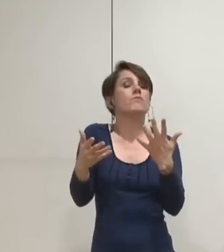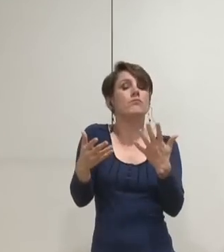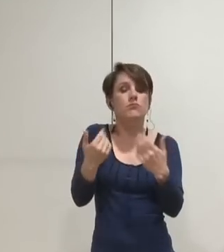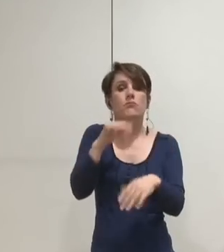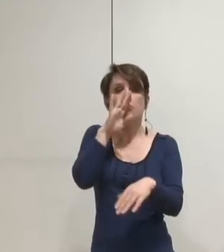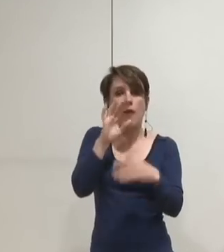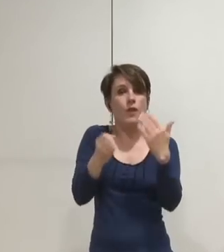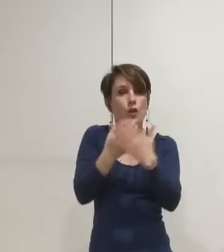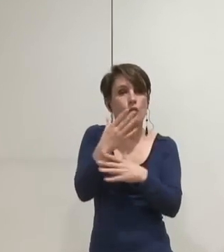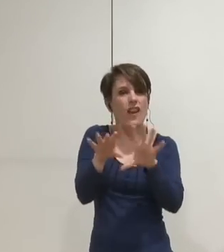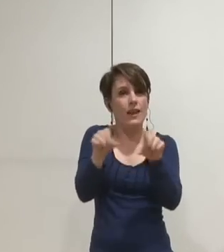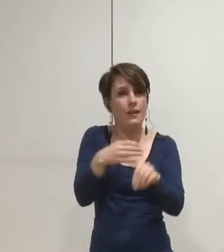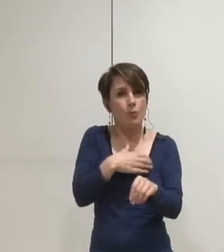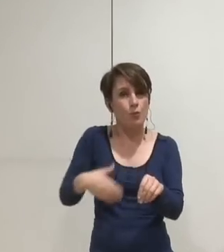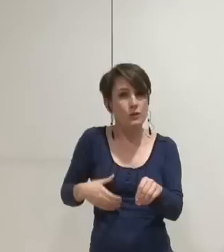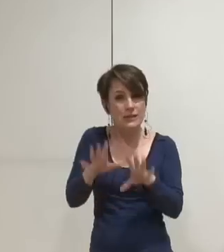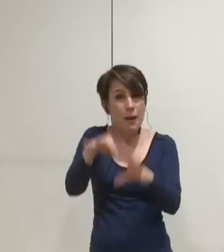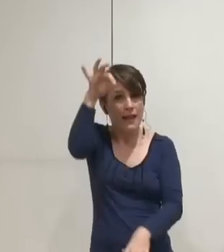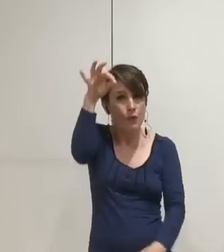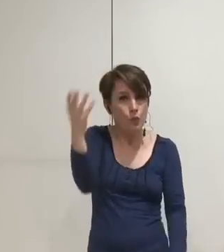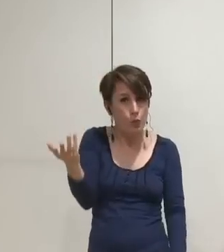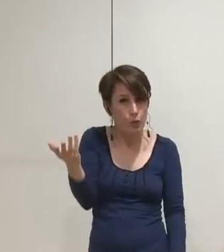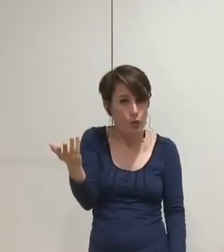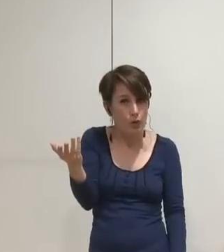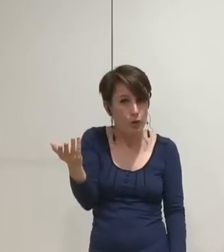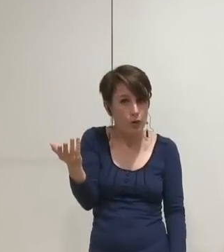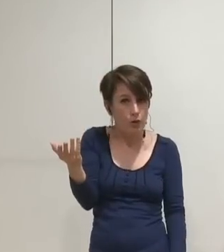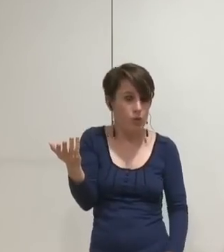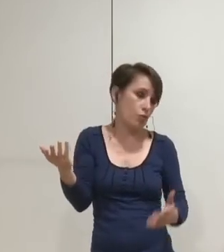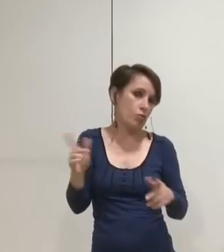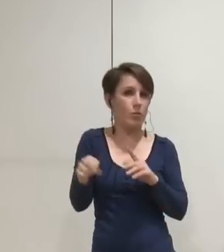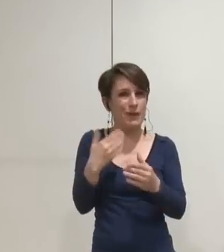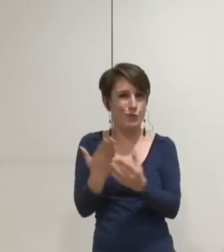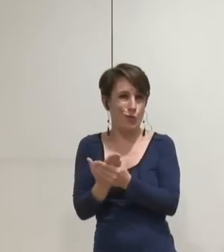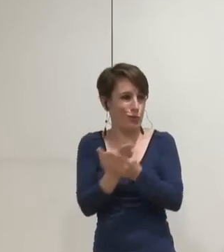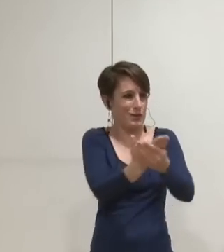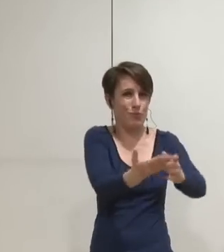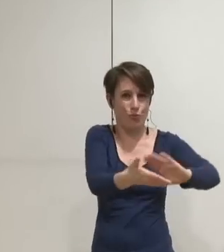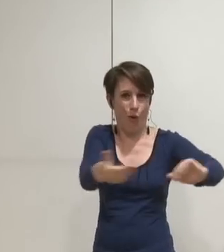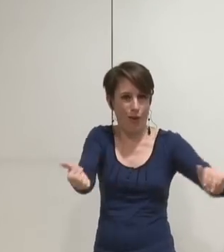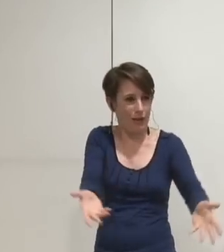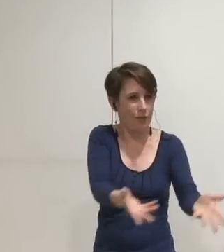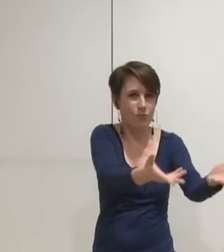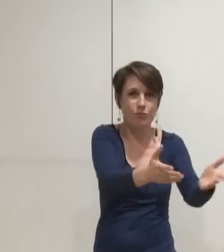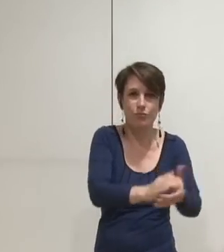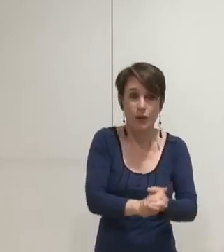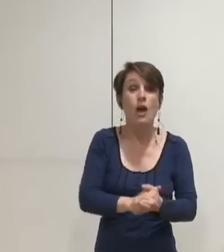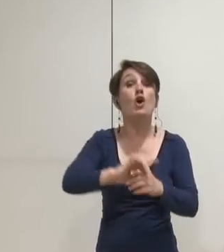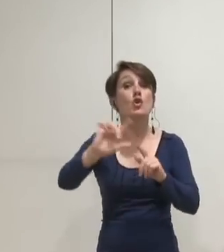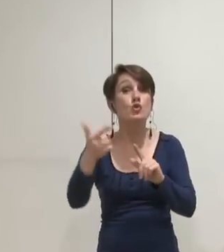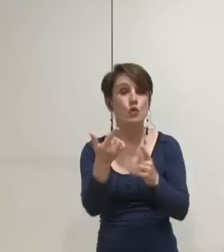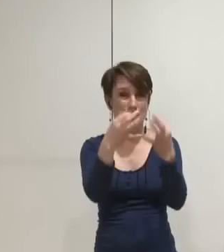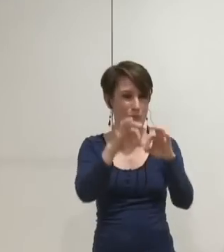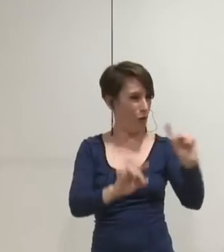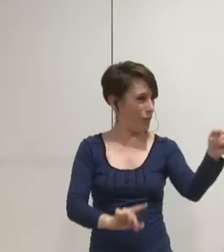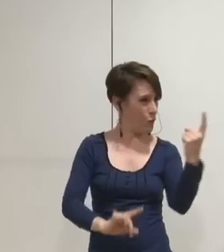municipale qui arrive au pouvoir donc elle s'est saisie logiquement de ce dossier et la deuxème audition a eu lieu le 5